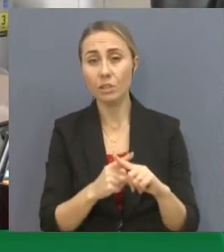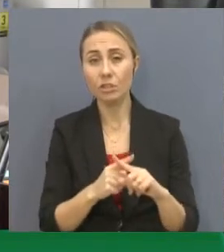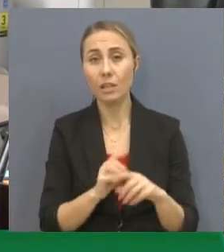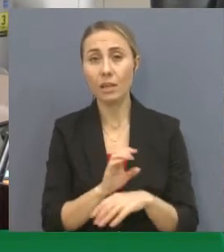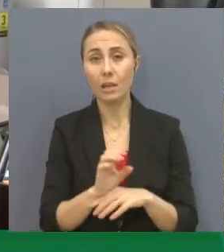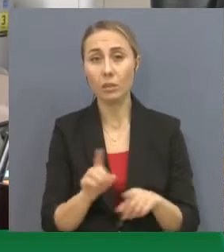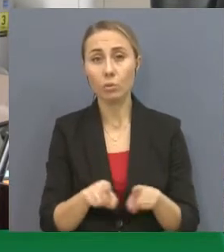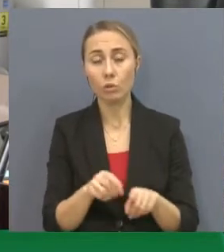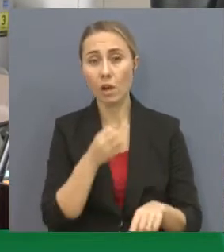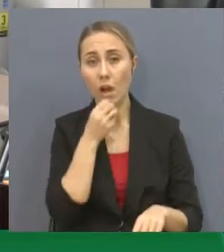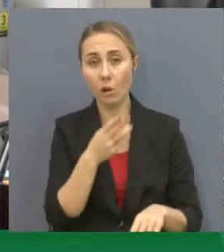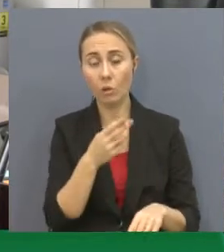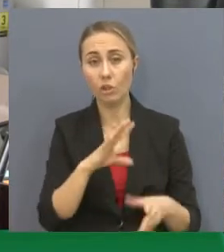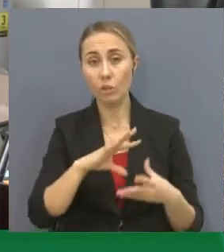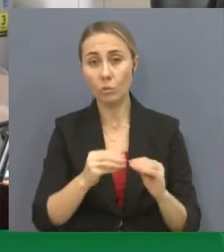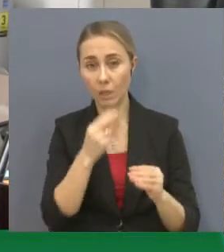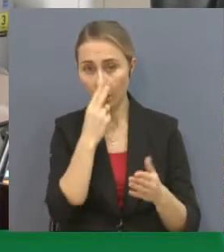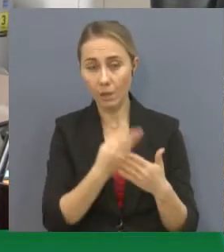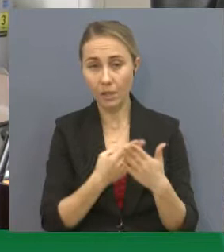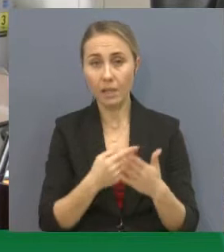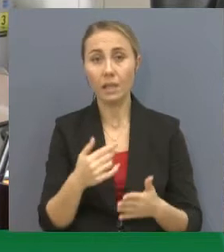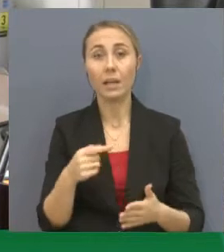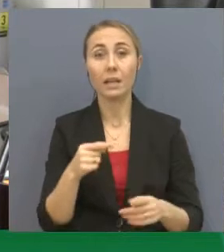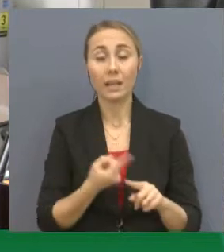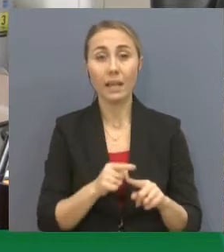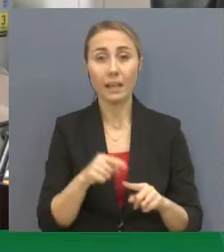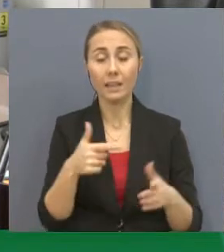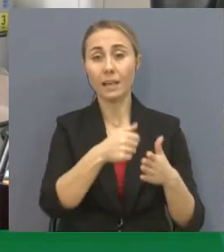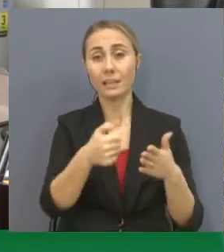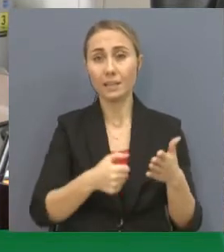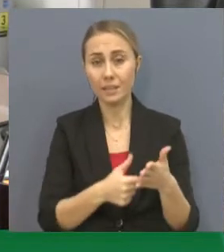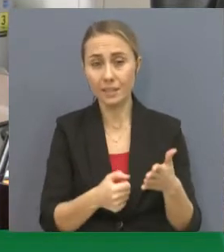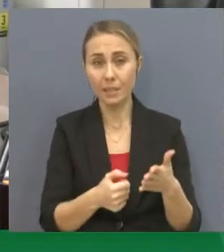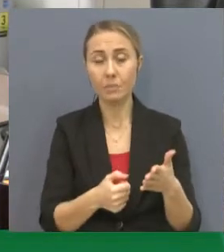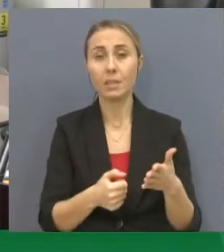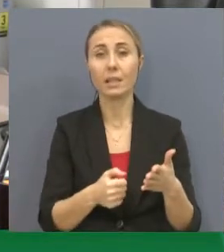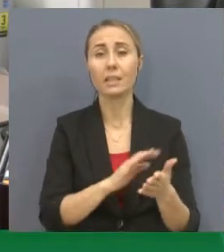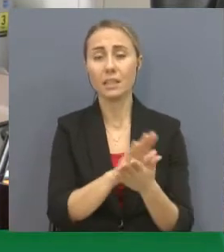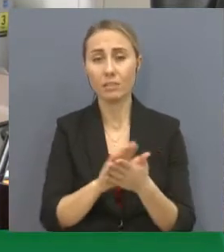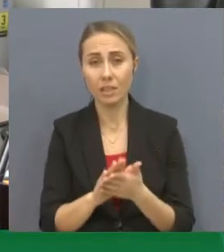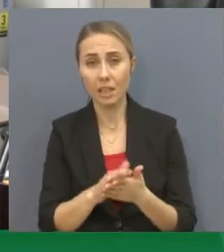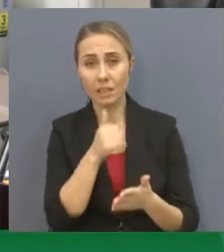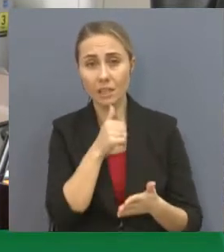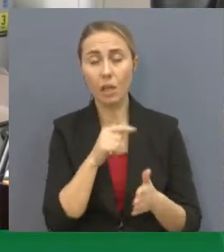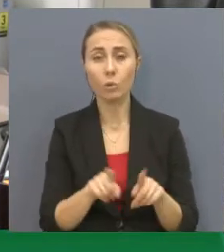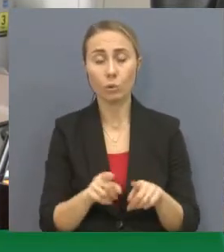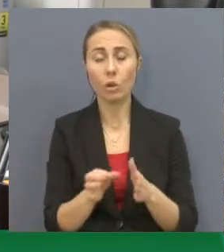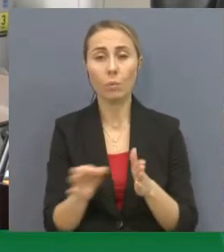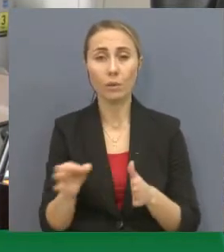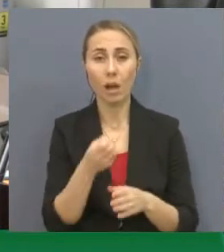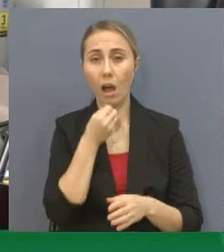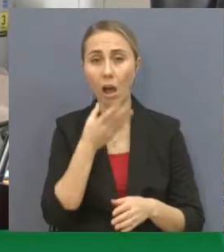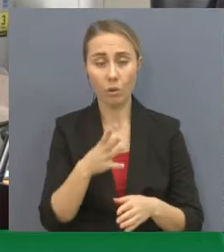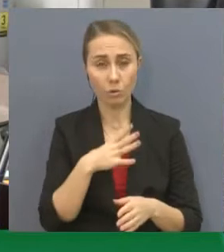хорошие результаты здесь у нас правило стал антисептиком и дезинфицирующих средств тоже по области был хорошо она